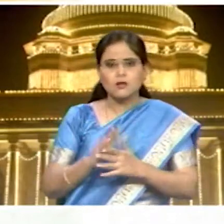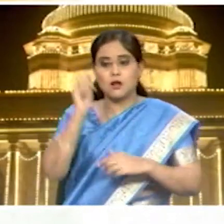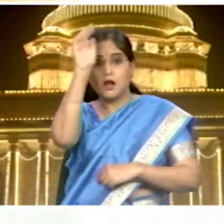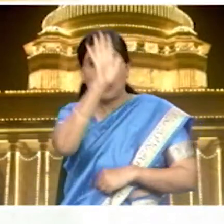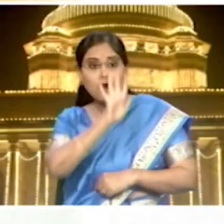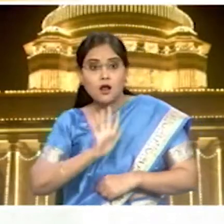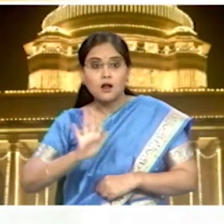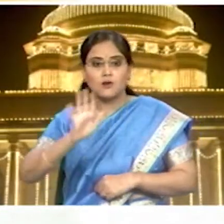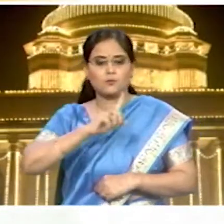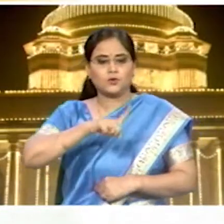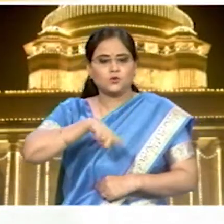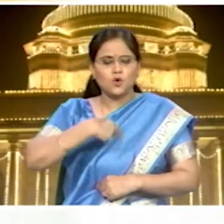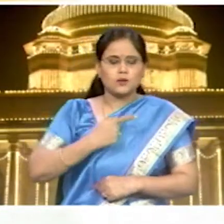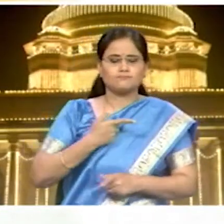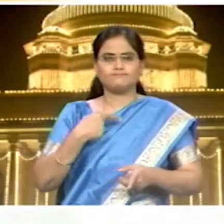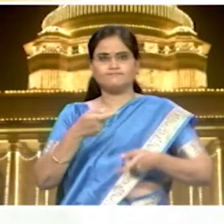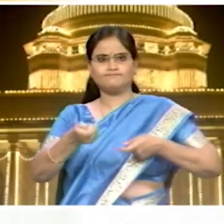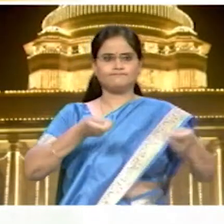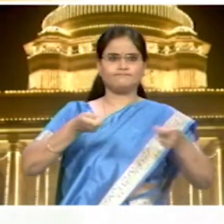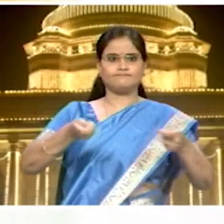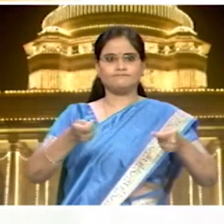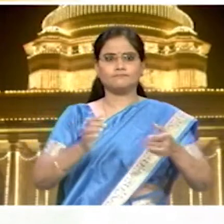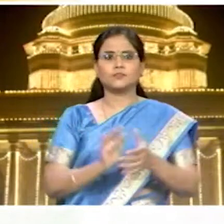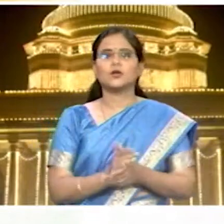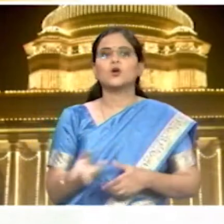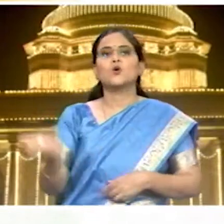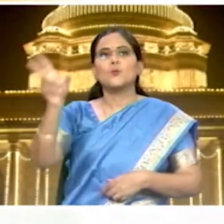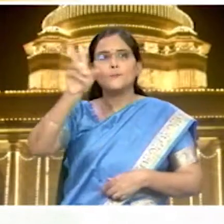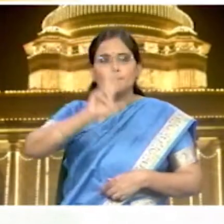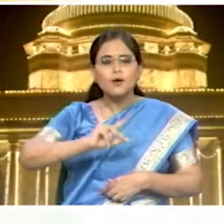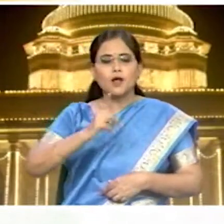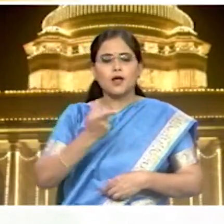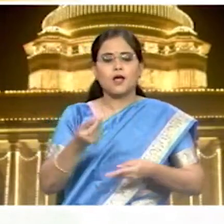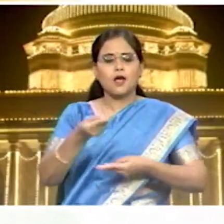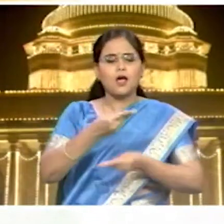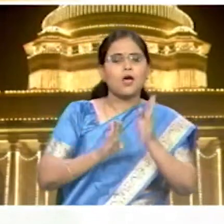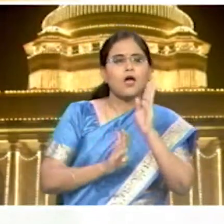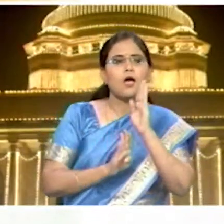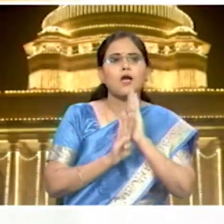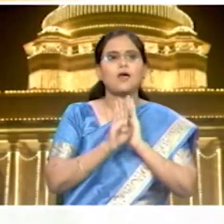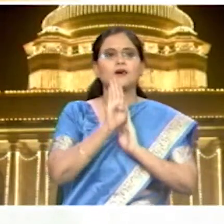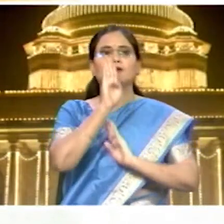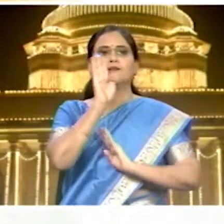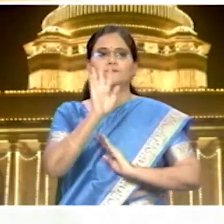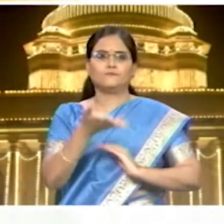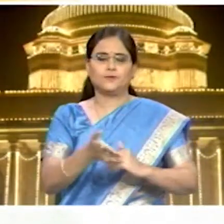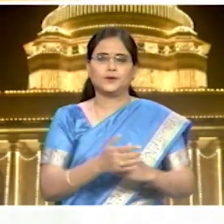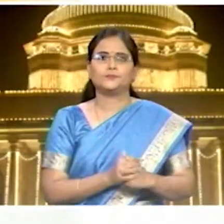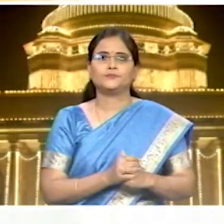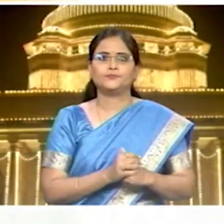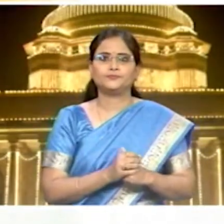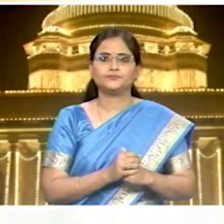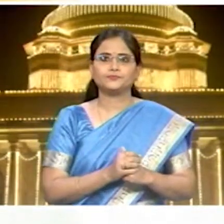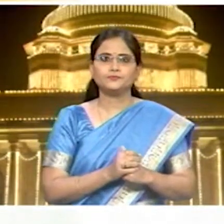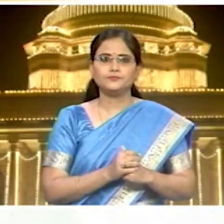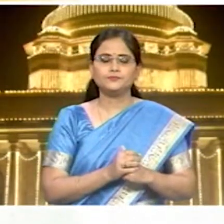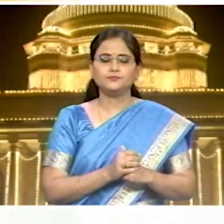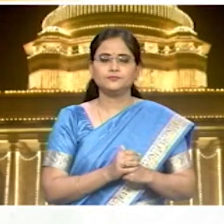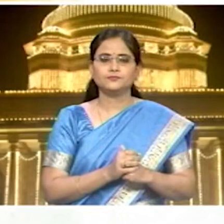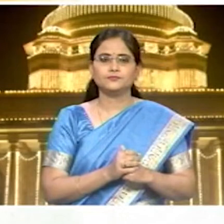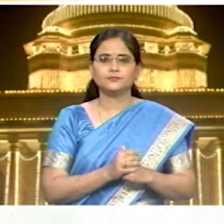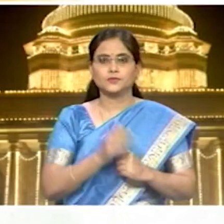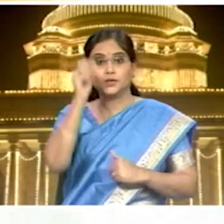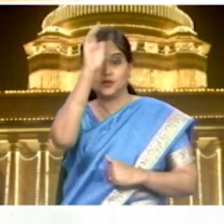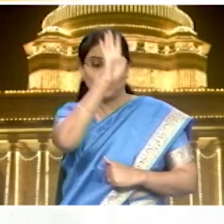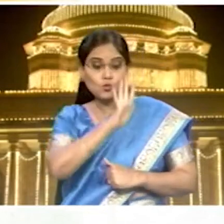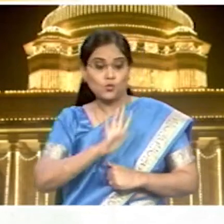ने स्वयं को संभाला और अब पुनः तीव्र गति से आगे बढ़ने लगा है। इस समय भारत दुनिया